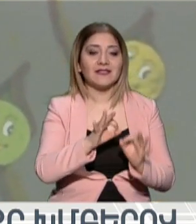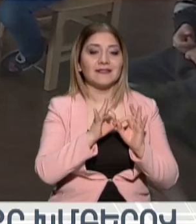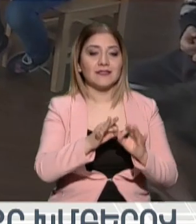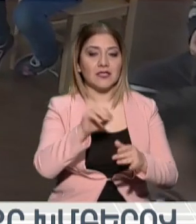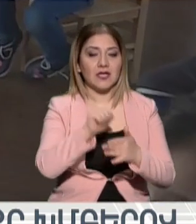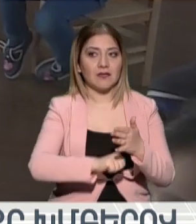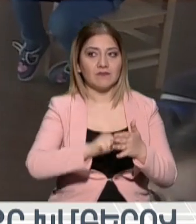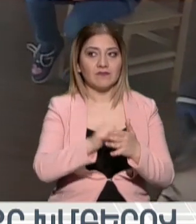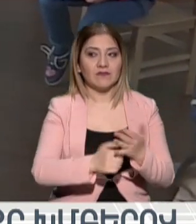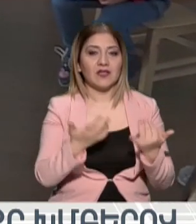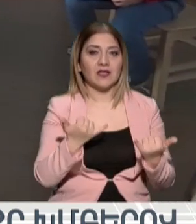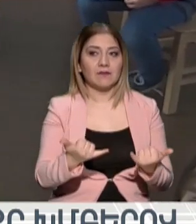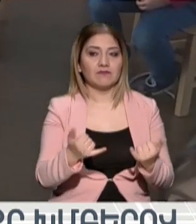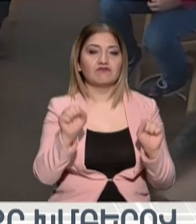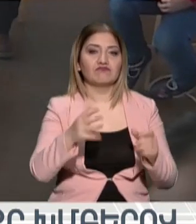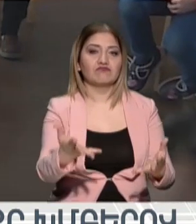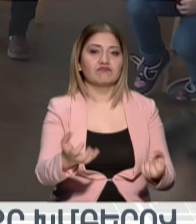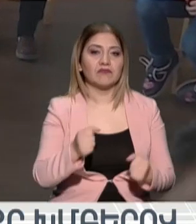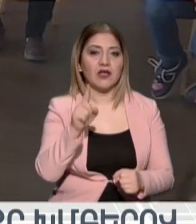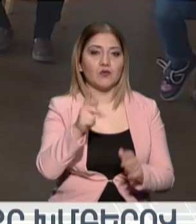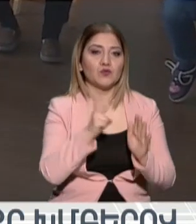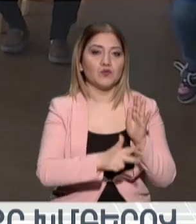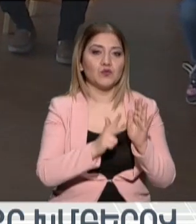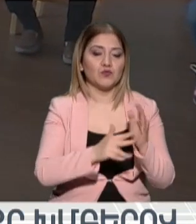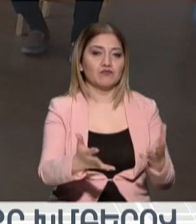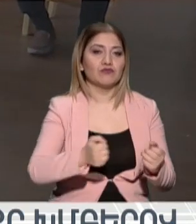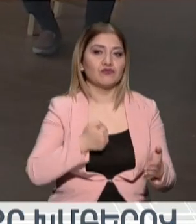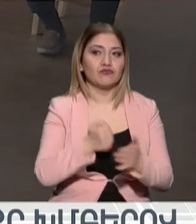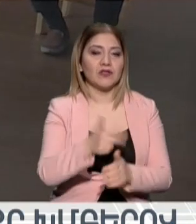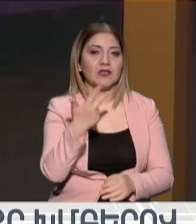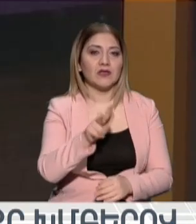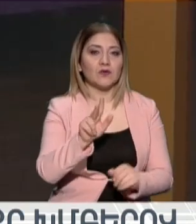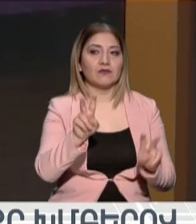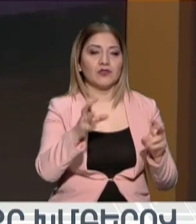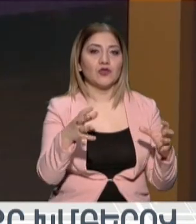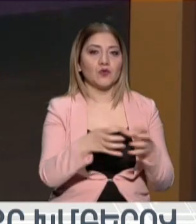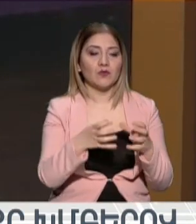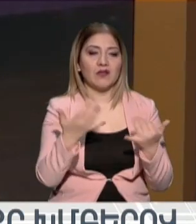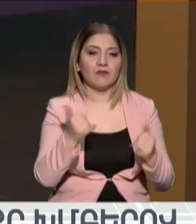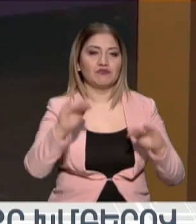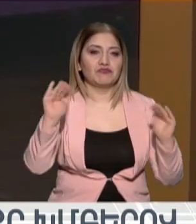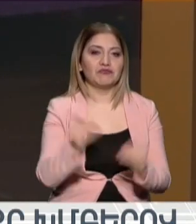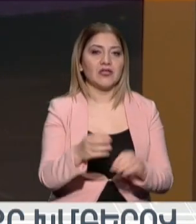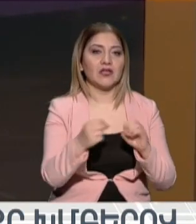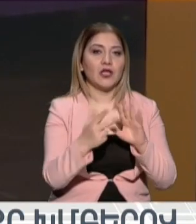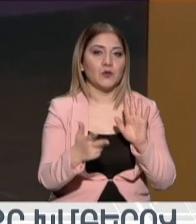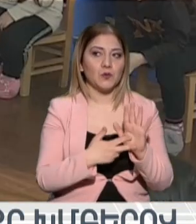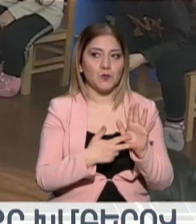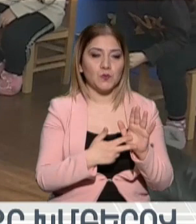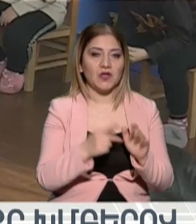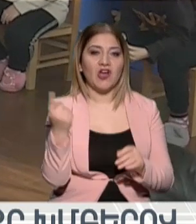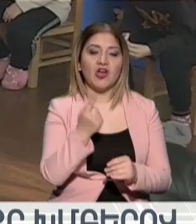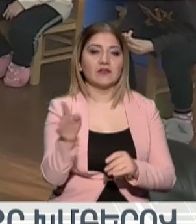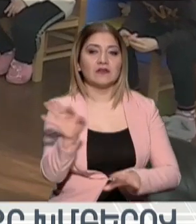համավարակով պայմանավորված այս պահին դռները կարող են բացել 180-ի առաջ։ 33 հոգանոց խմբում այժմ 18 երեխա կա։